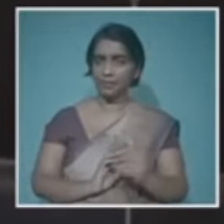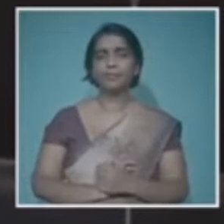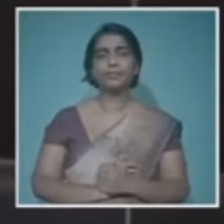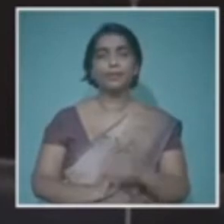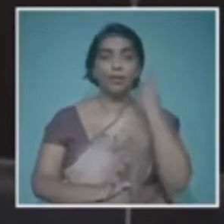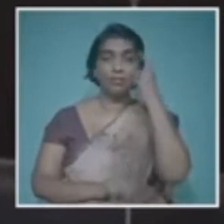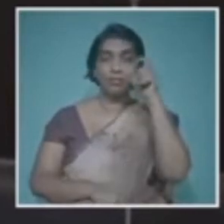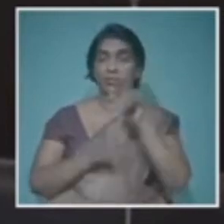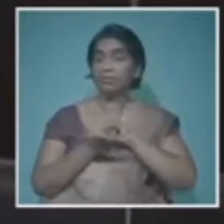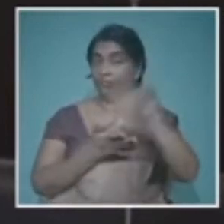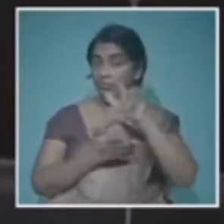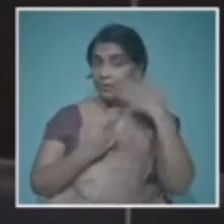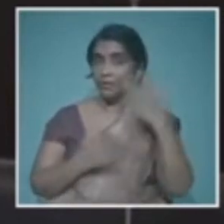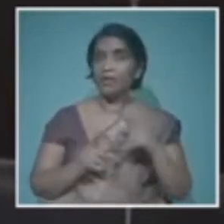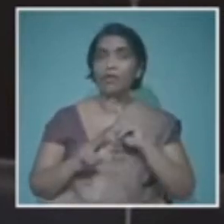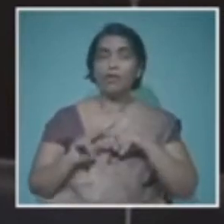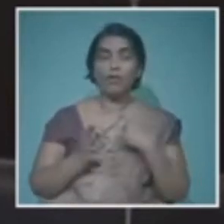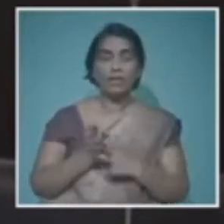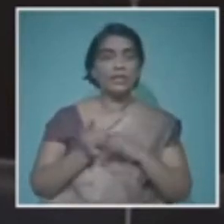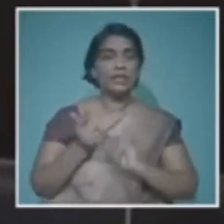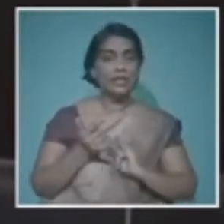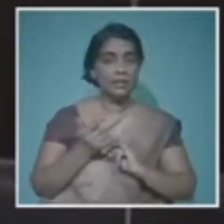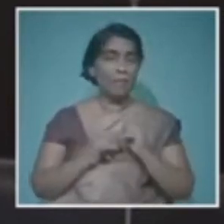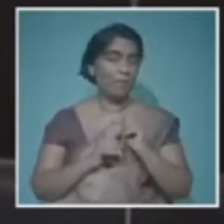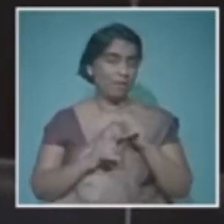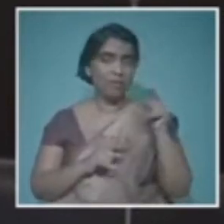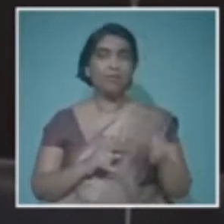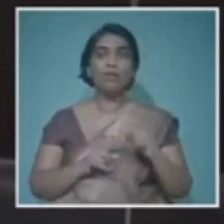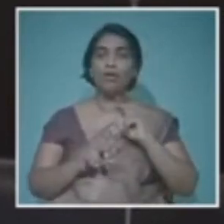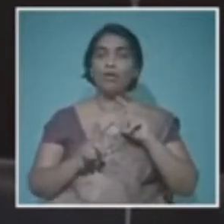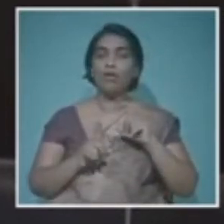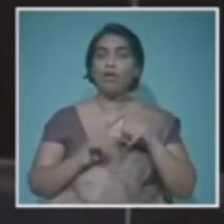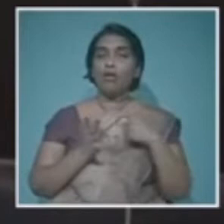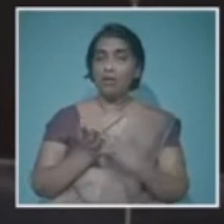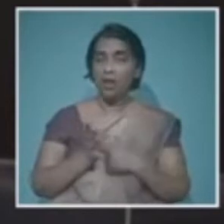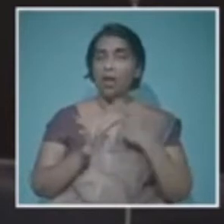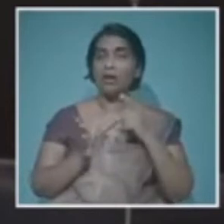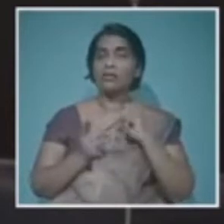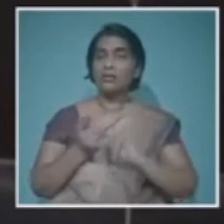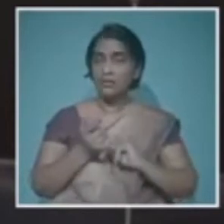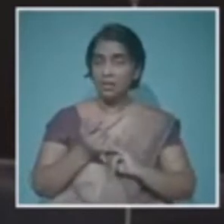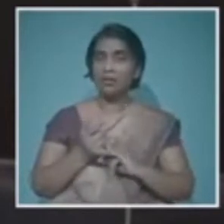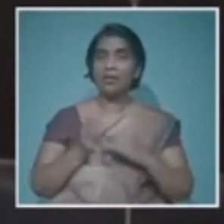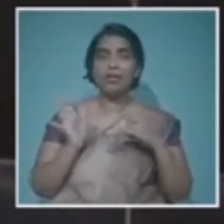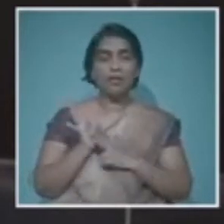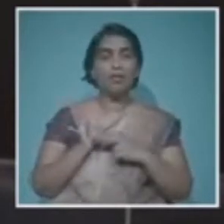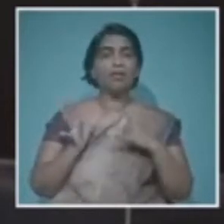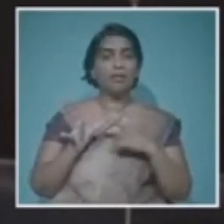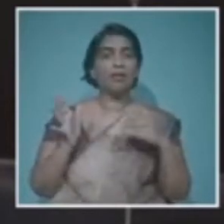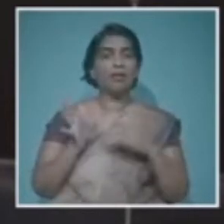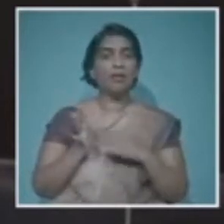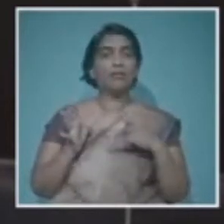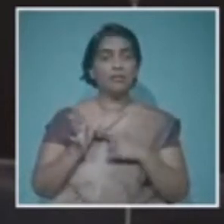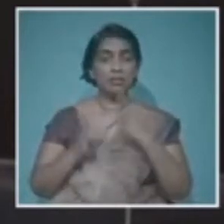බුද්ධි ගලනය සිදු වෙච්ච නිසා තමයි මහාචාර්ය ශ්‍රී පොන්නම්පෙරුම් වගේ අය, ආචාර්ය සරත් ගුණපාල වගේ අය නාසා ආයතනයේ මේ වෙනකොට 200ක් විතර